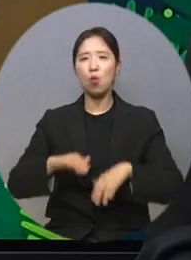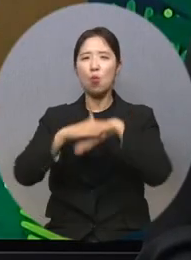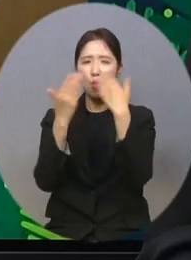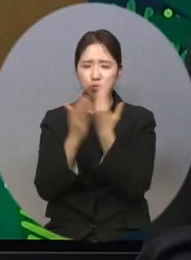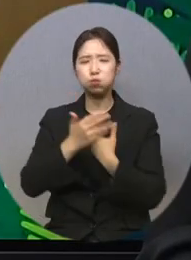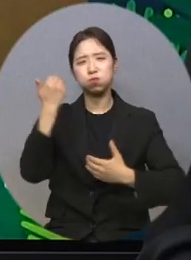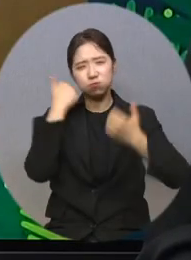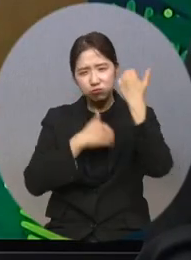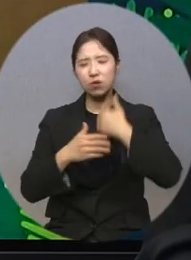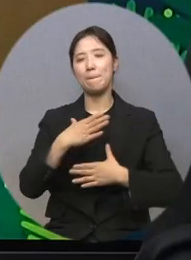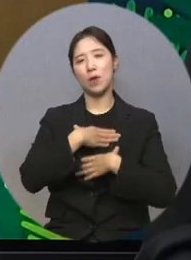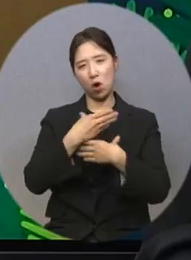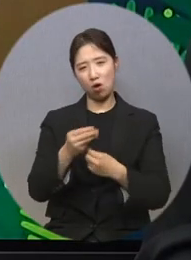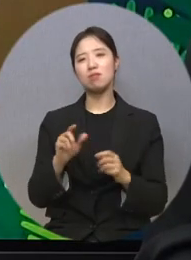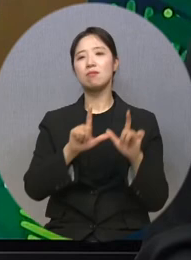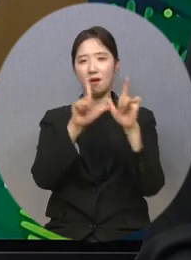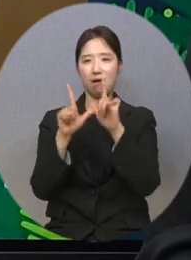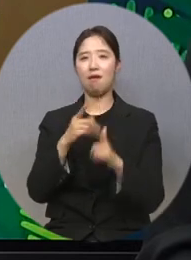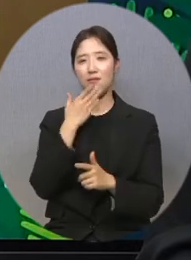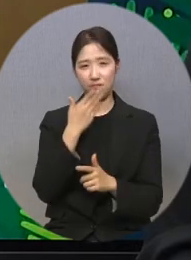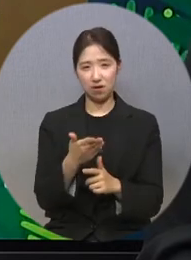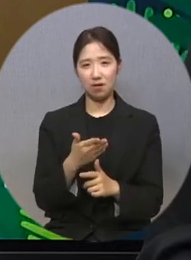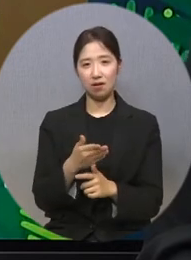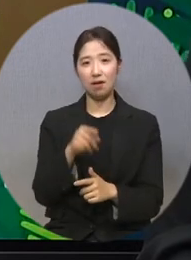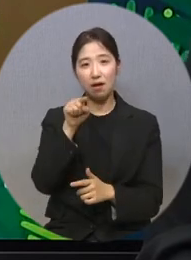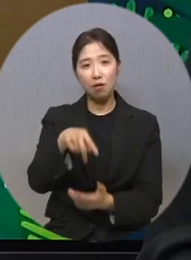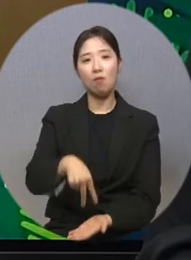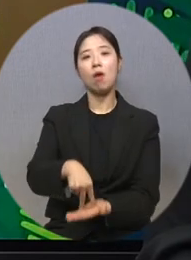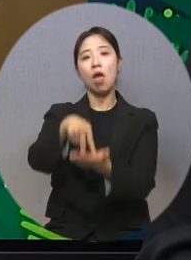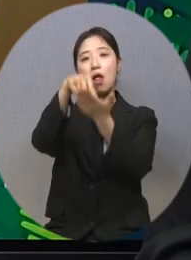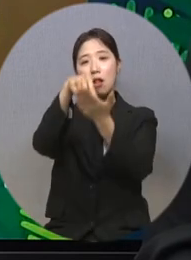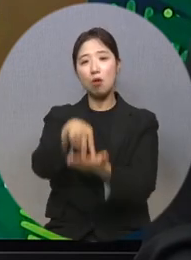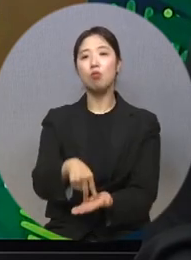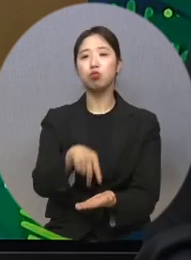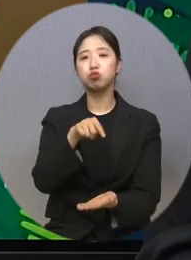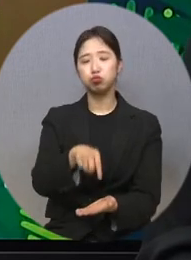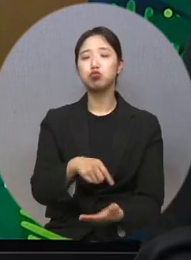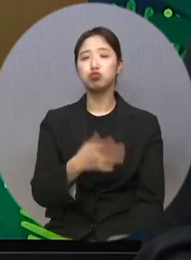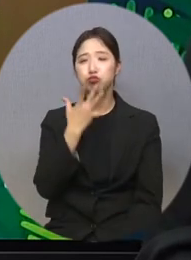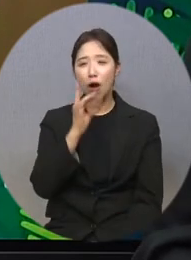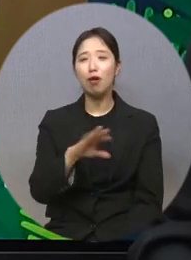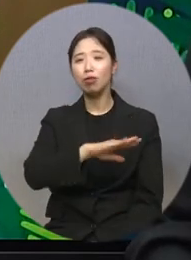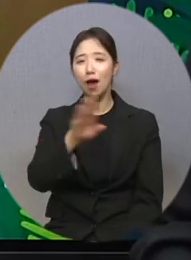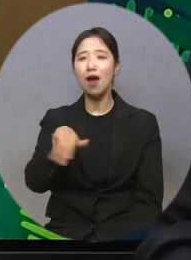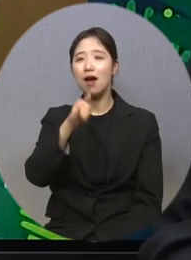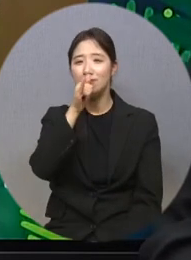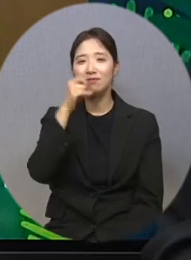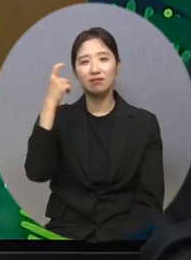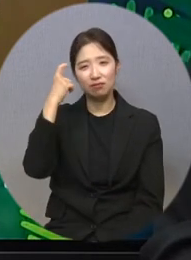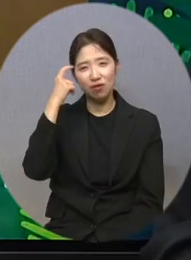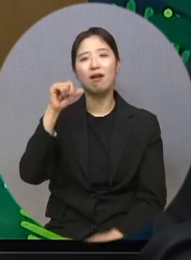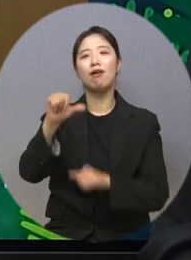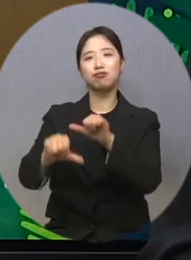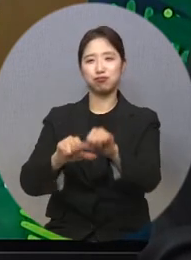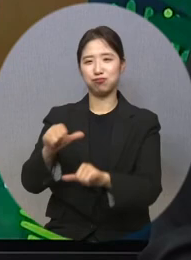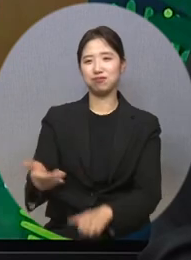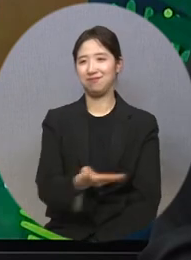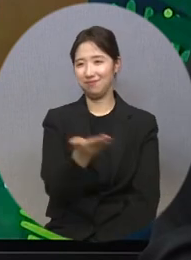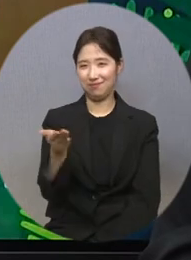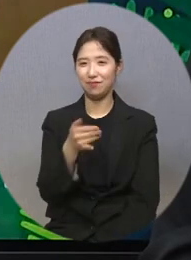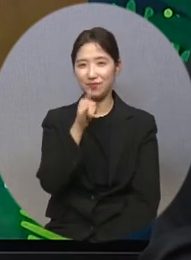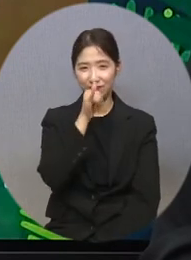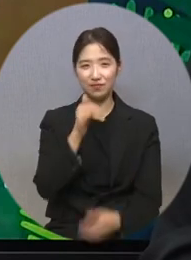누구나 편해지는 세상이 되는 것 그게 어느 순간 엘리베이터에 있는 건 당연하다고 생각하는 우리 후손들이 생겨나는